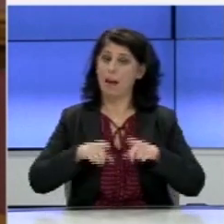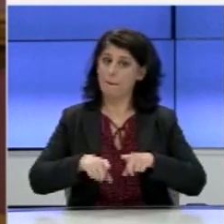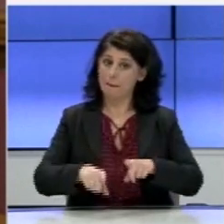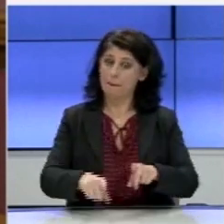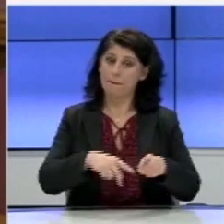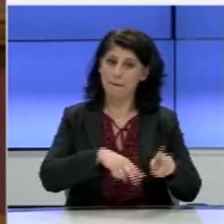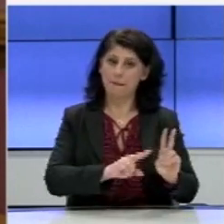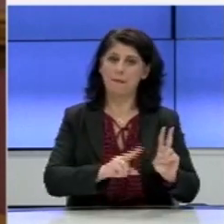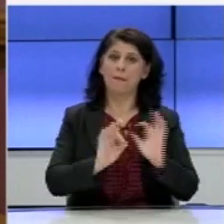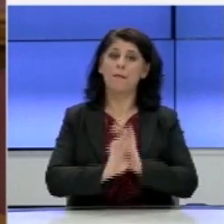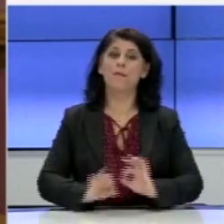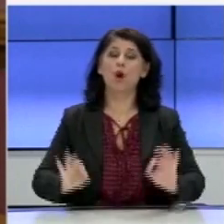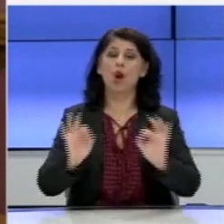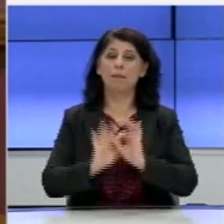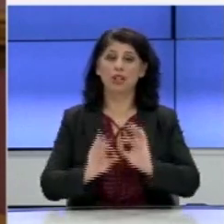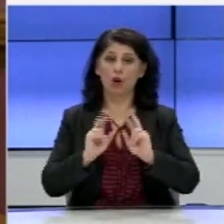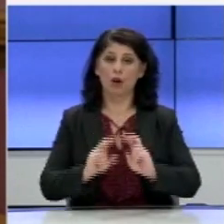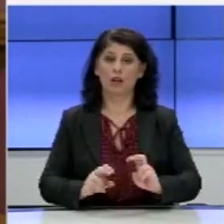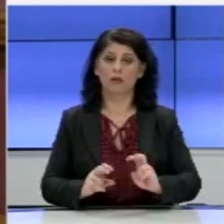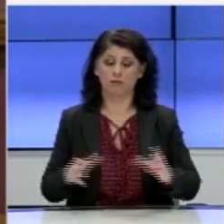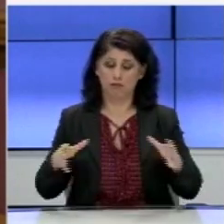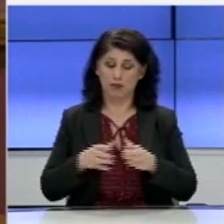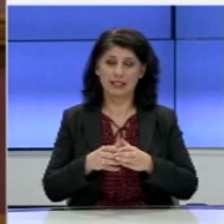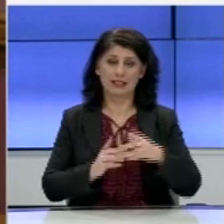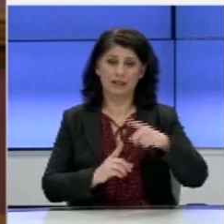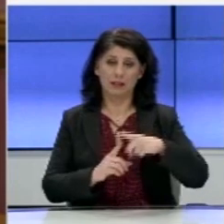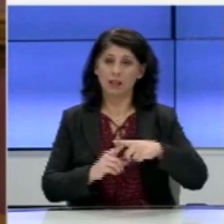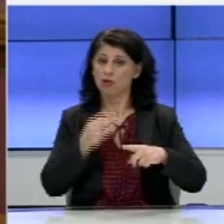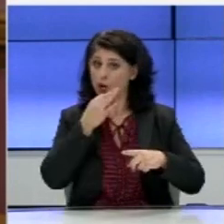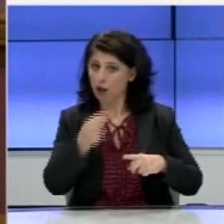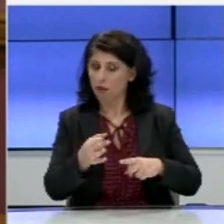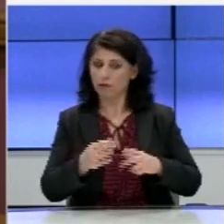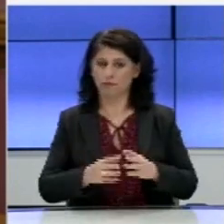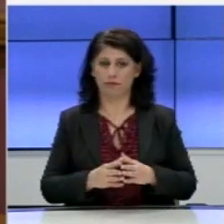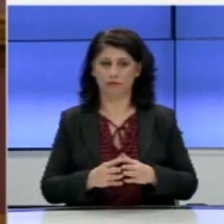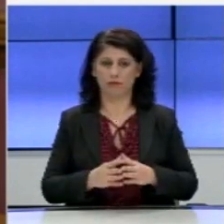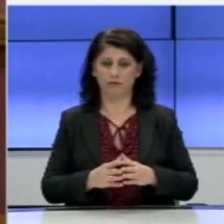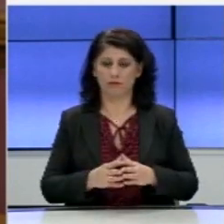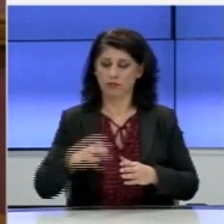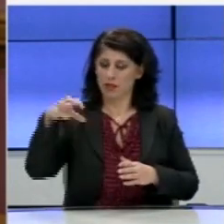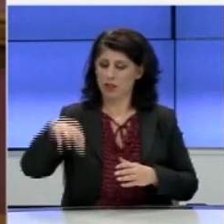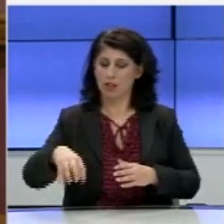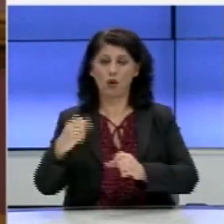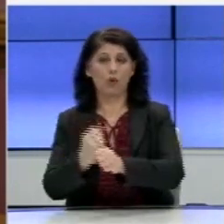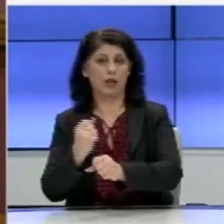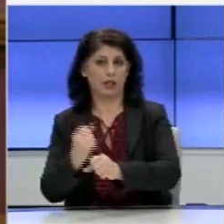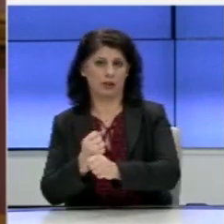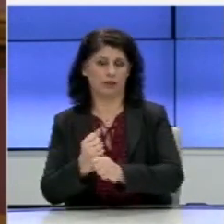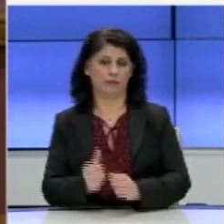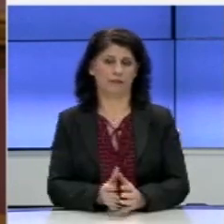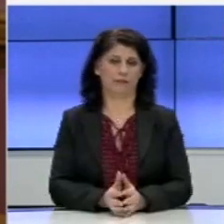να υλοποιείται ο προληπτικός έλεγχος και μάλιστα με μαζικά τεστ, το τονίζω, σε χώρους